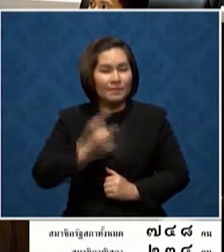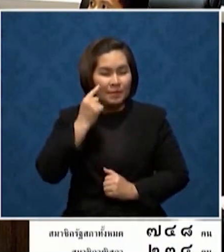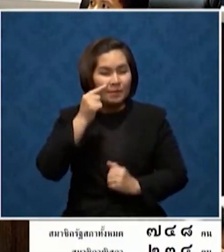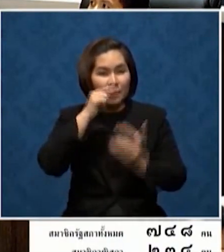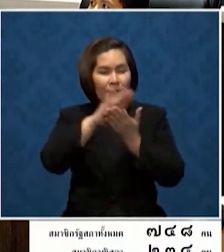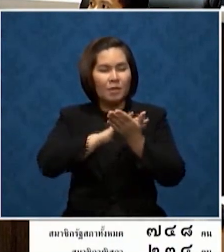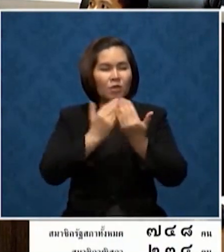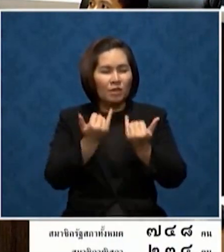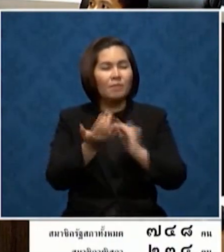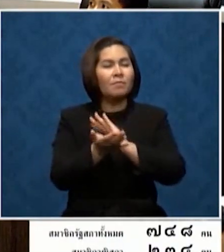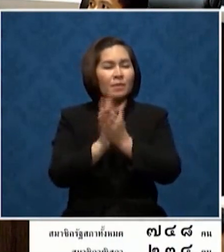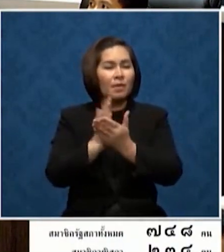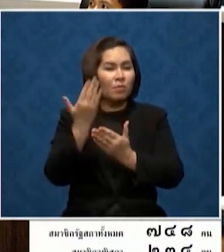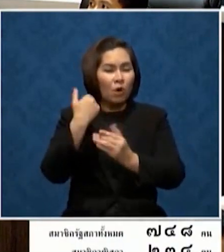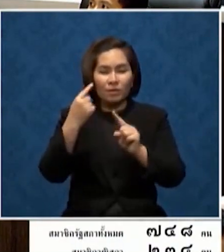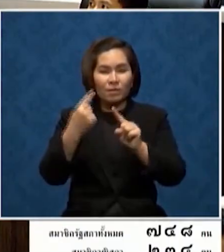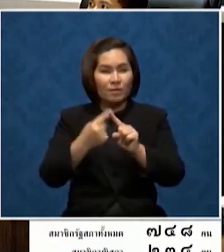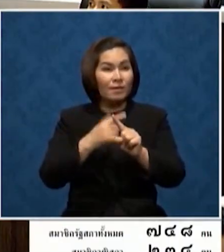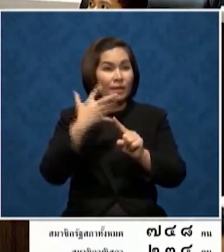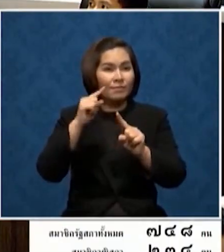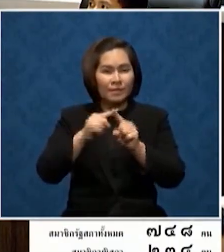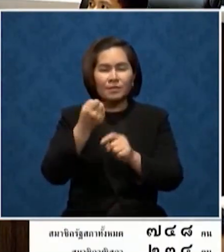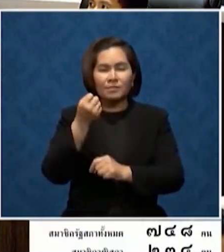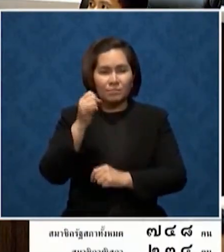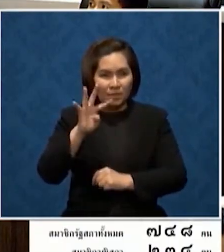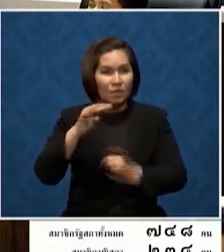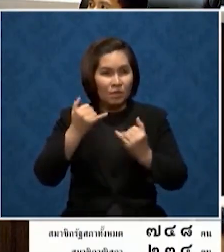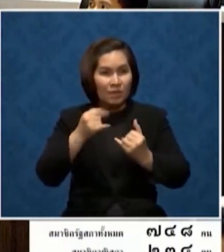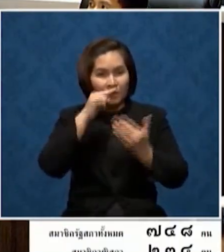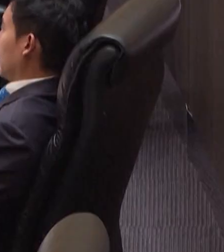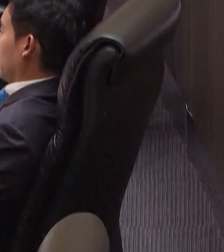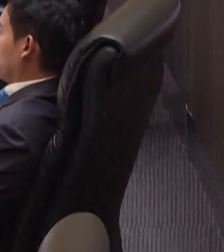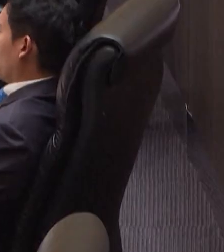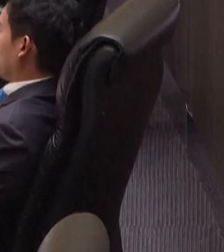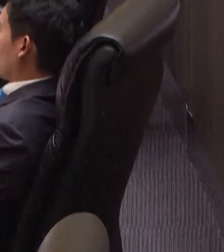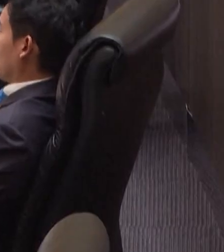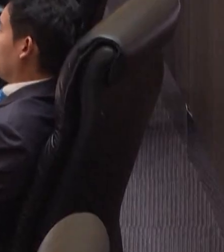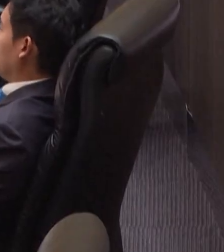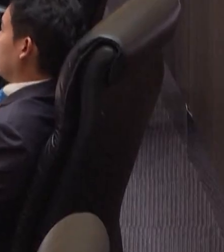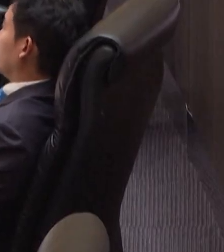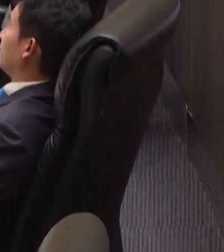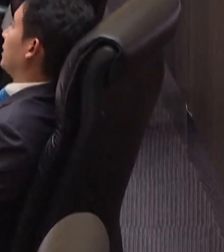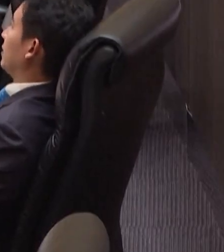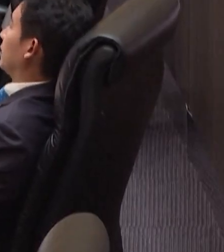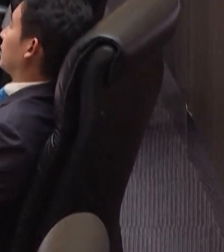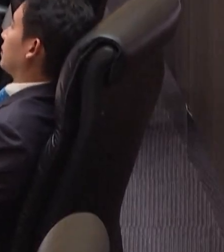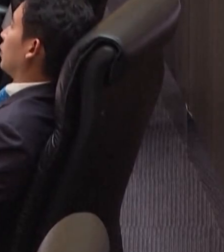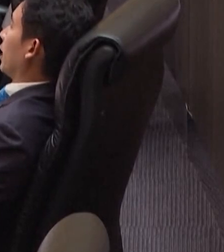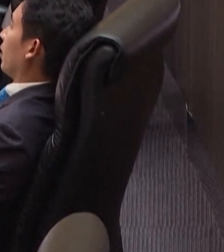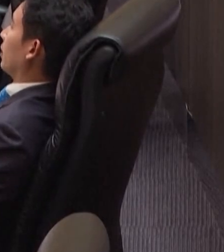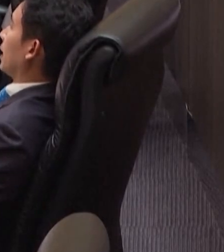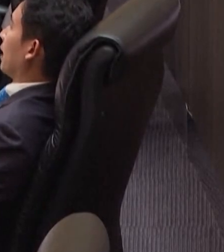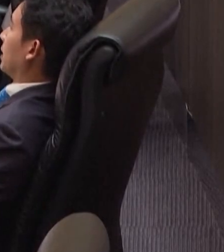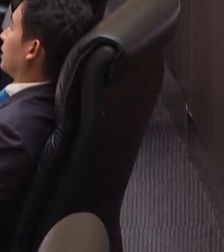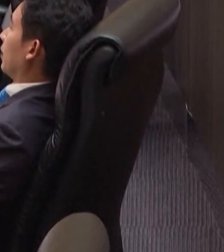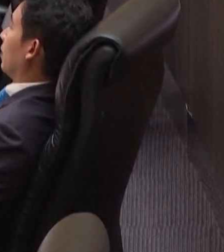ข่าว2006ยื่นเรื่องร้องเรียนกกต.กรณีหุ้นไอทีวีเช่นเดียวกัน29พฤษภาคม